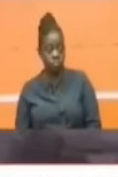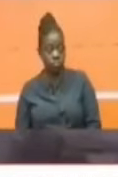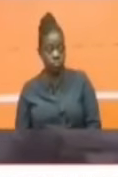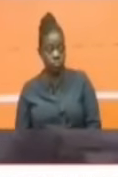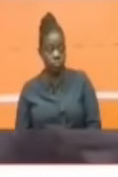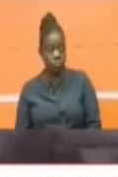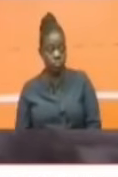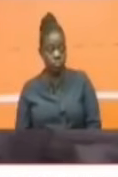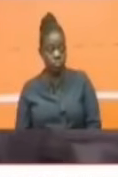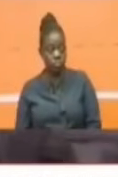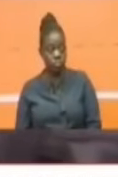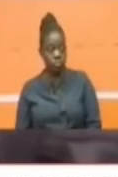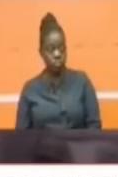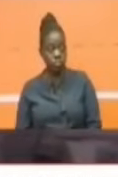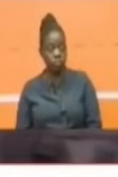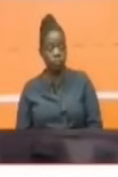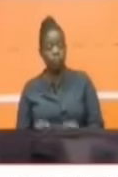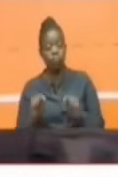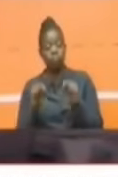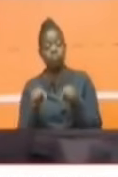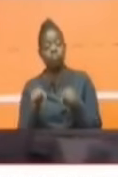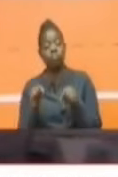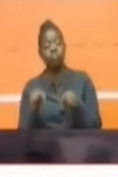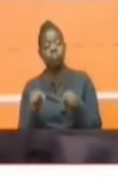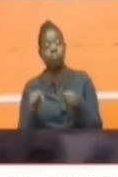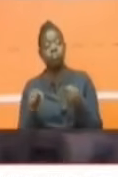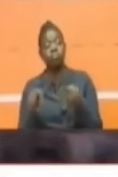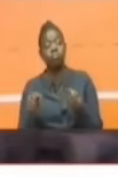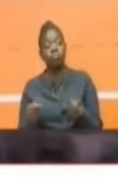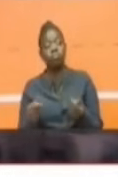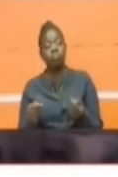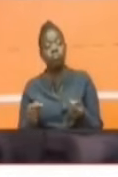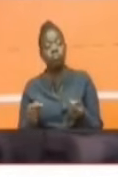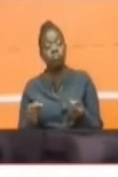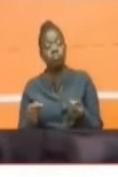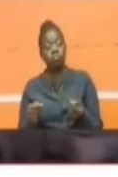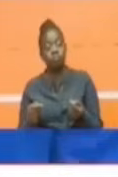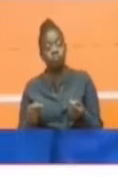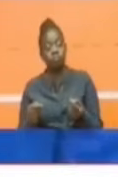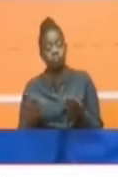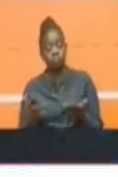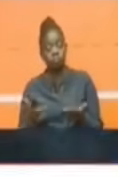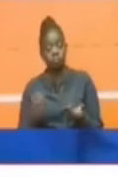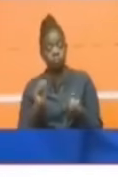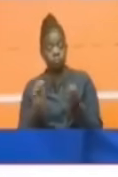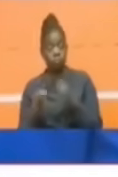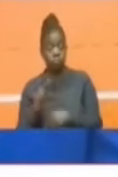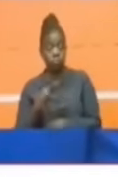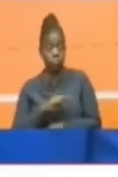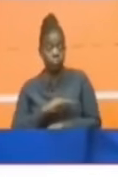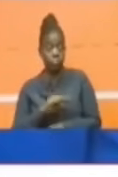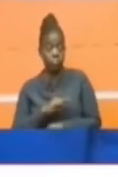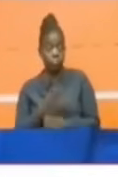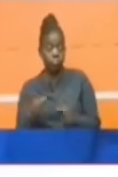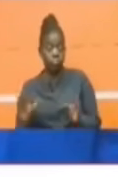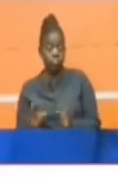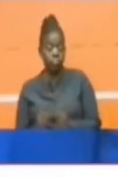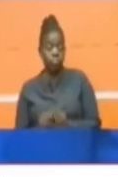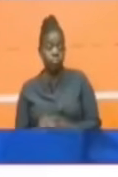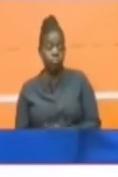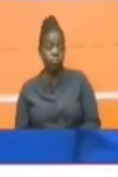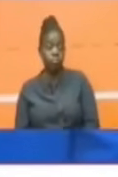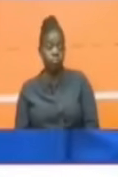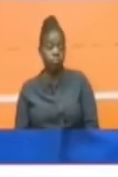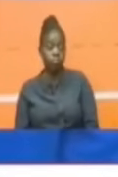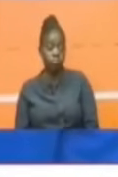Mtenda Mfune enu Ya singo kuchamiani Kukuru wangu Saulo okulira Ya kusaki degule